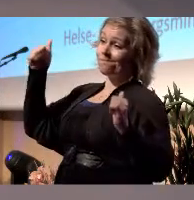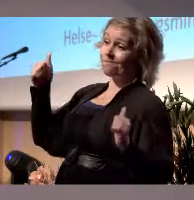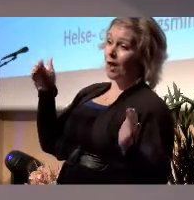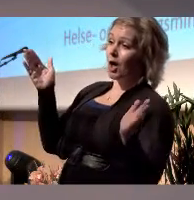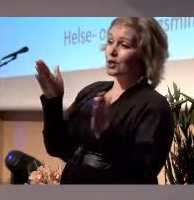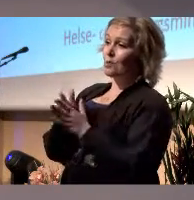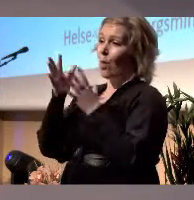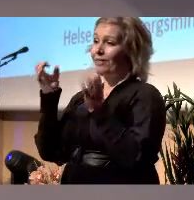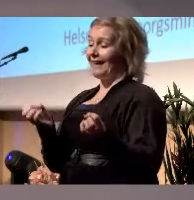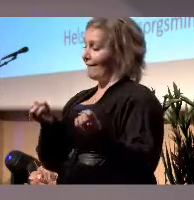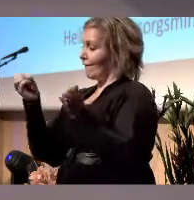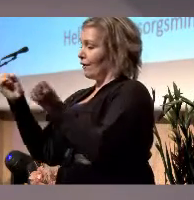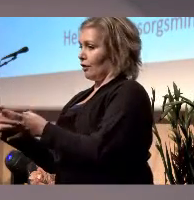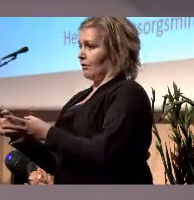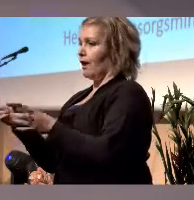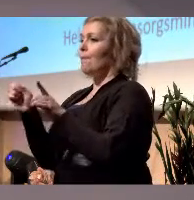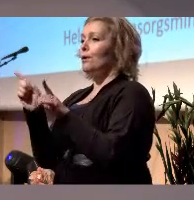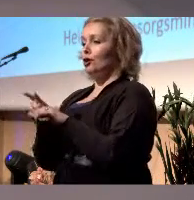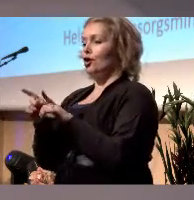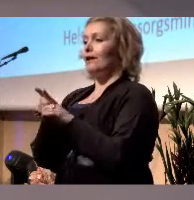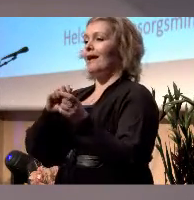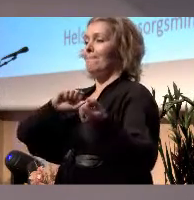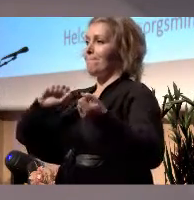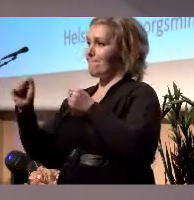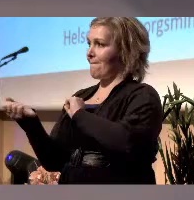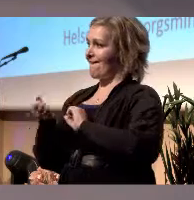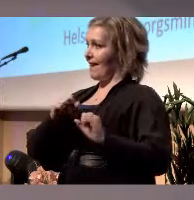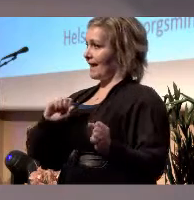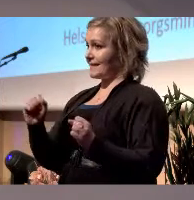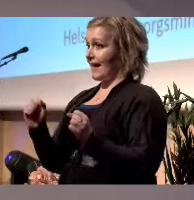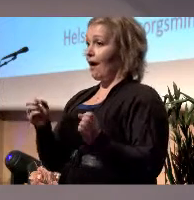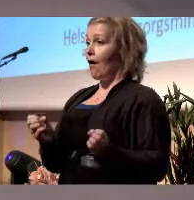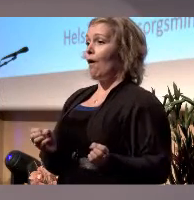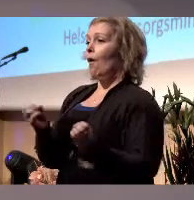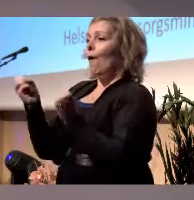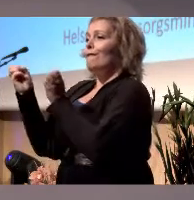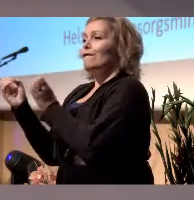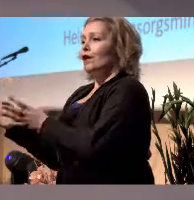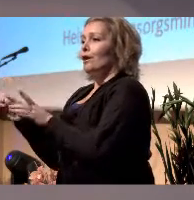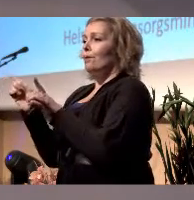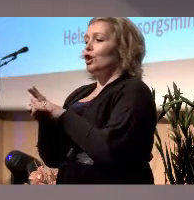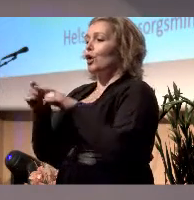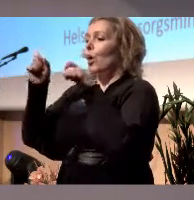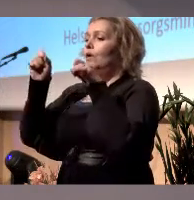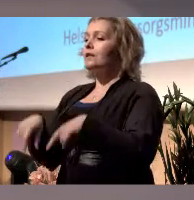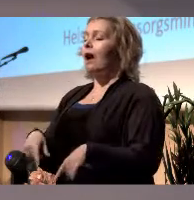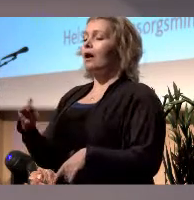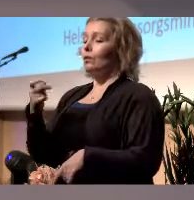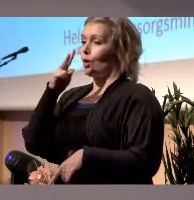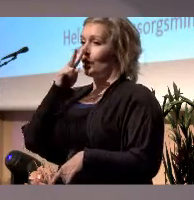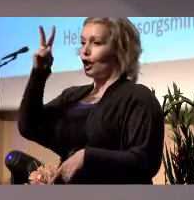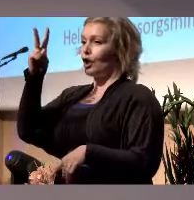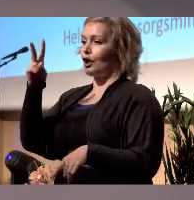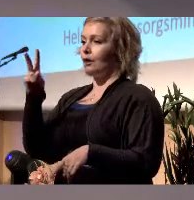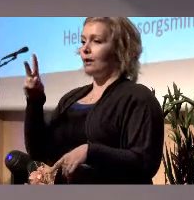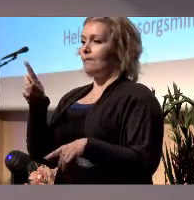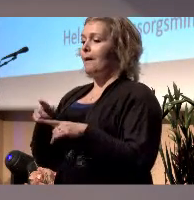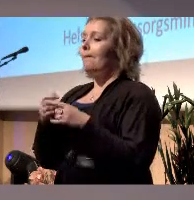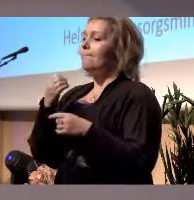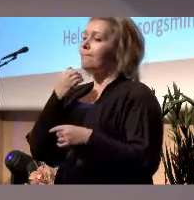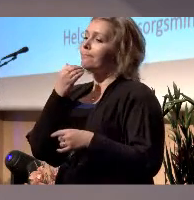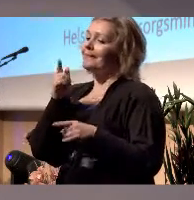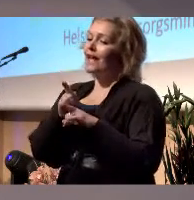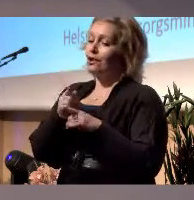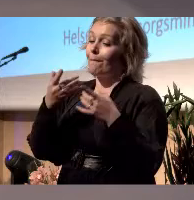så innebærer det bevegelse. Å flytte er å starte på noe nytt. Man beholder det